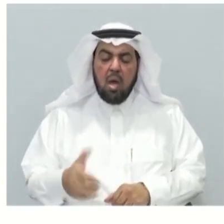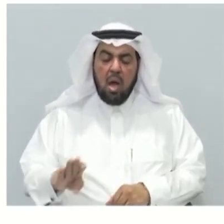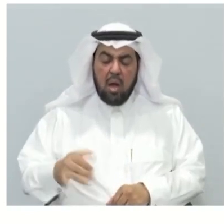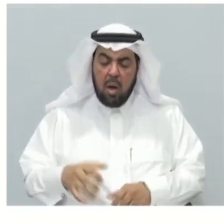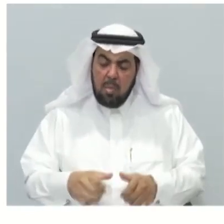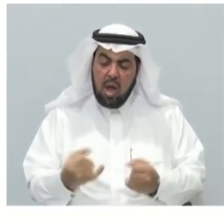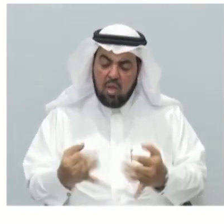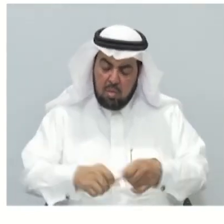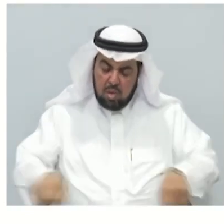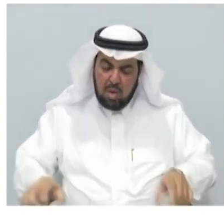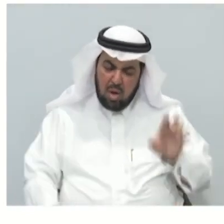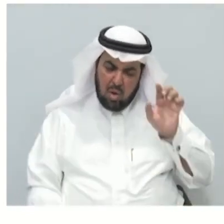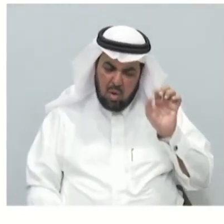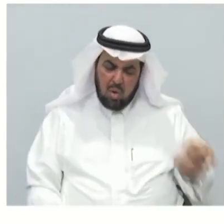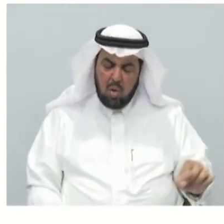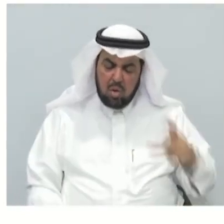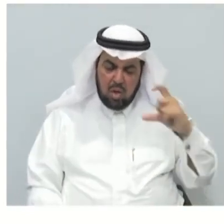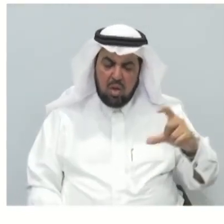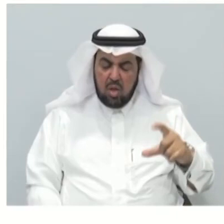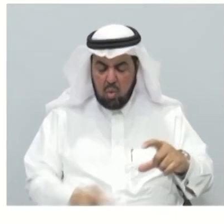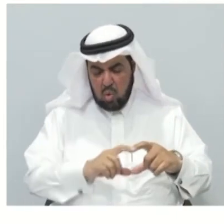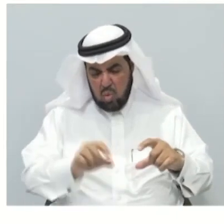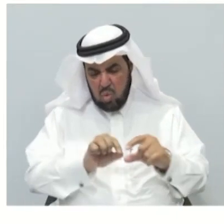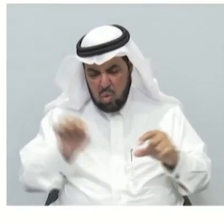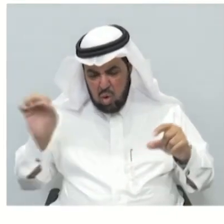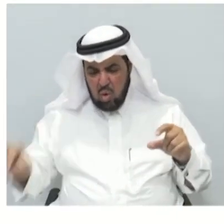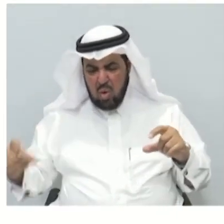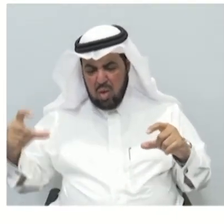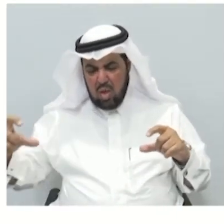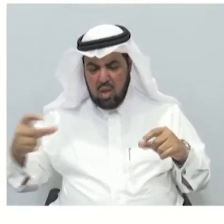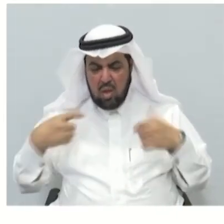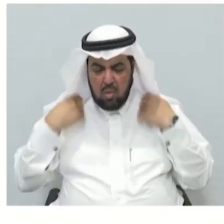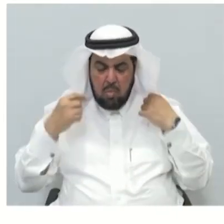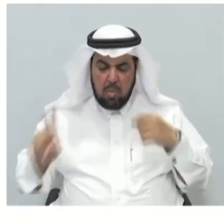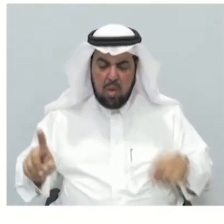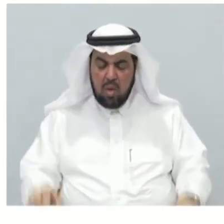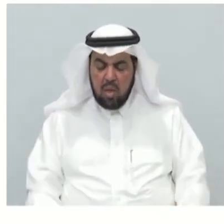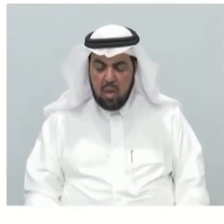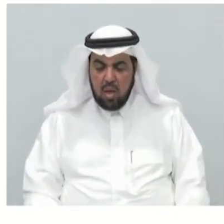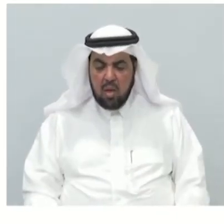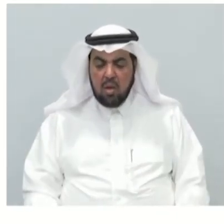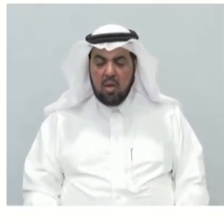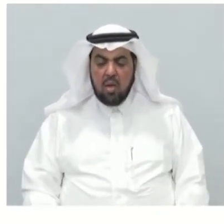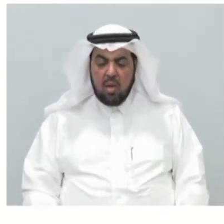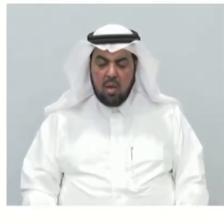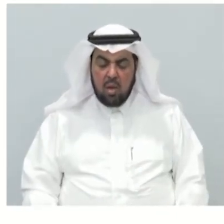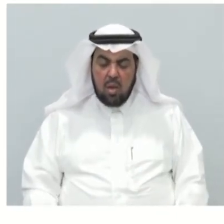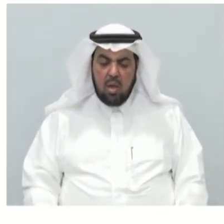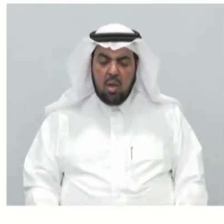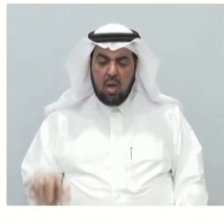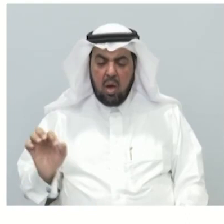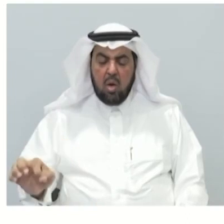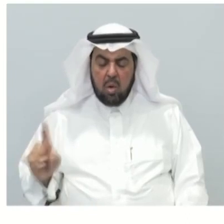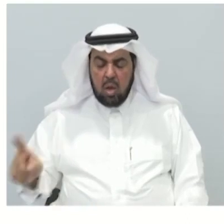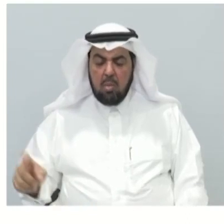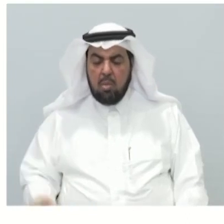المسافه بين النقطه سي والنقطه b شوف لاحظ معي هذه النقطه سي نحطها باللون الاحمر عشان تكون واضحه هذه